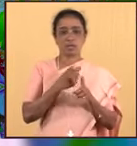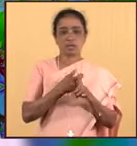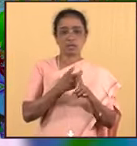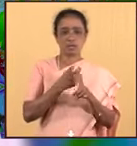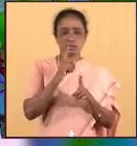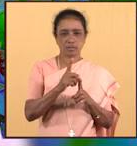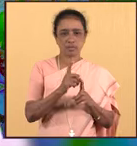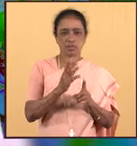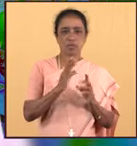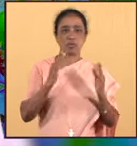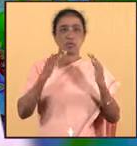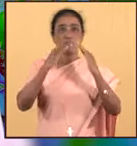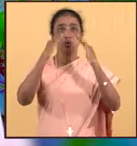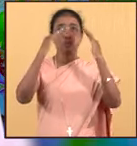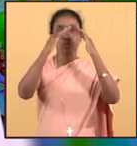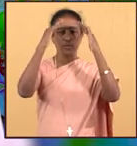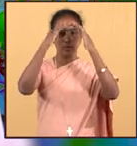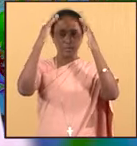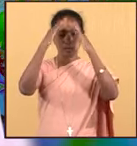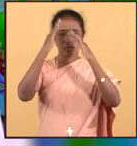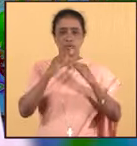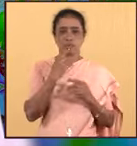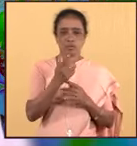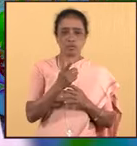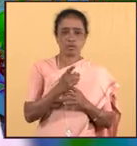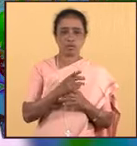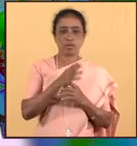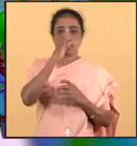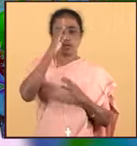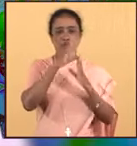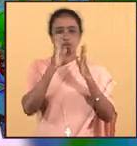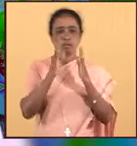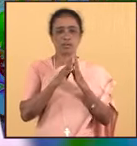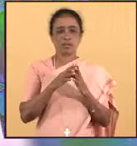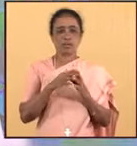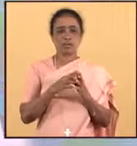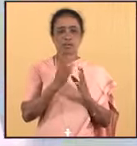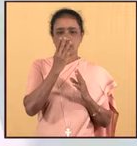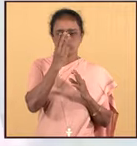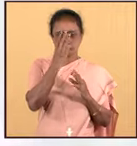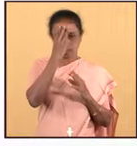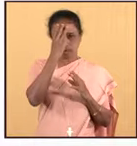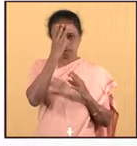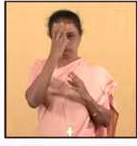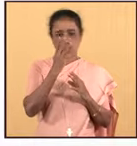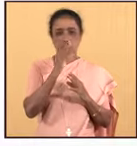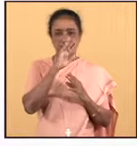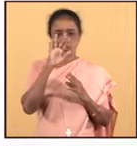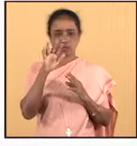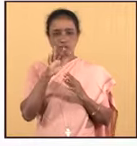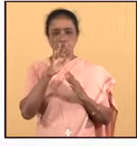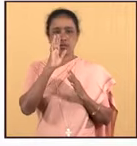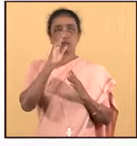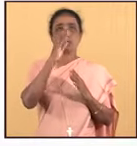கோயிலில் வழக்கமான இந்த கோபுரம் சொல்லும்ல, சிகரம், சிவகரத்துக்கு பதிலாக என்னெல்லாம் இருக்குது அப்படின்னா, இந்து